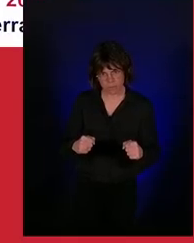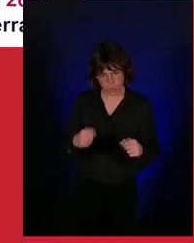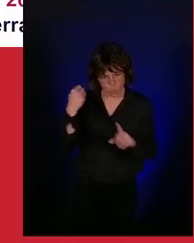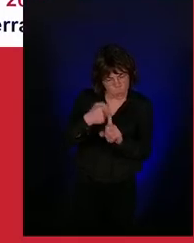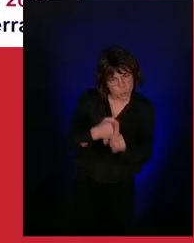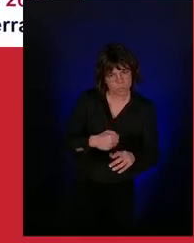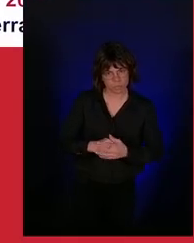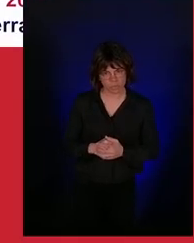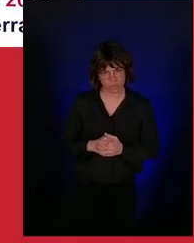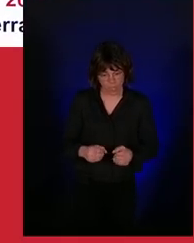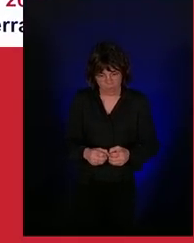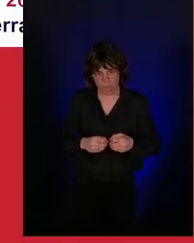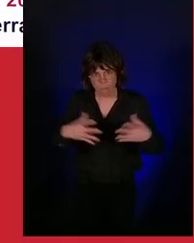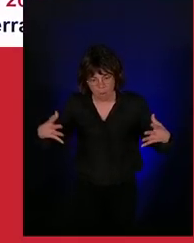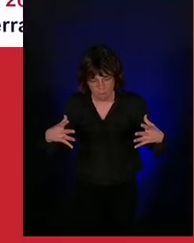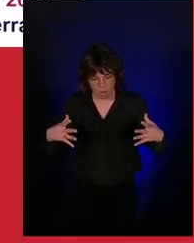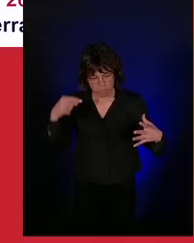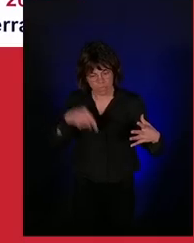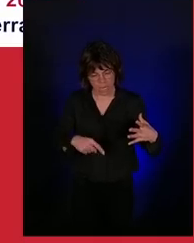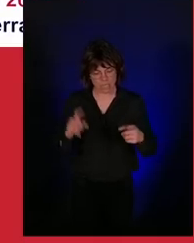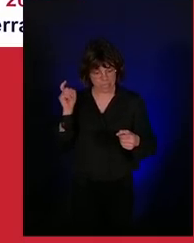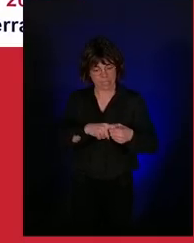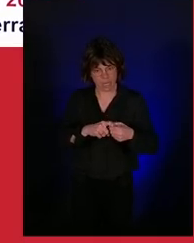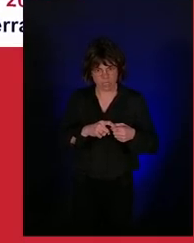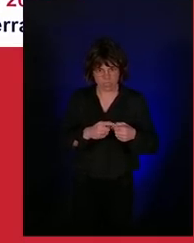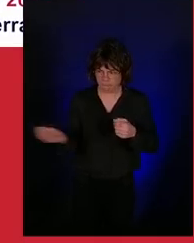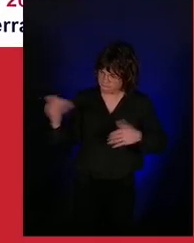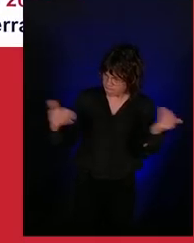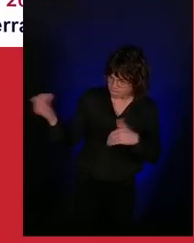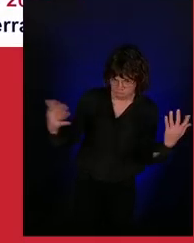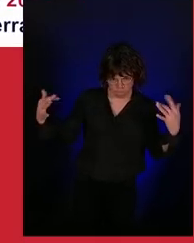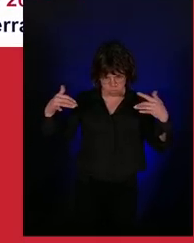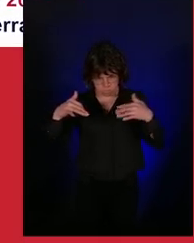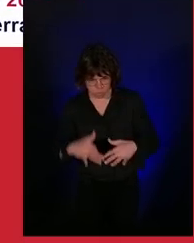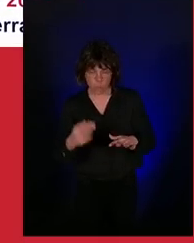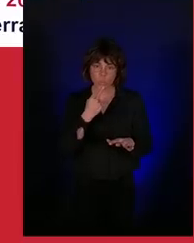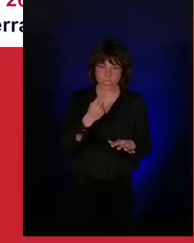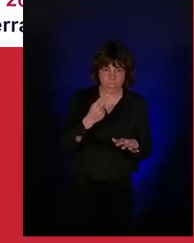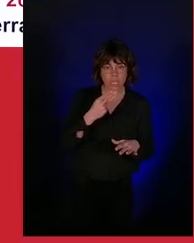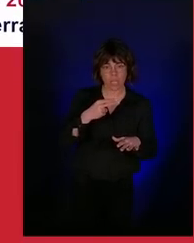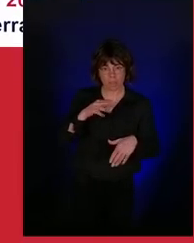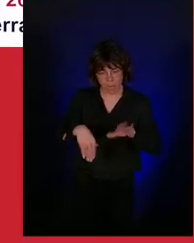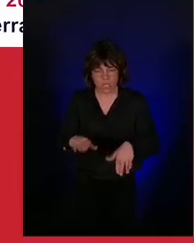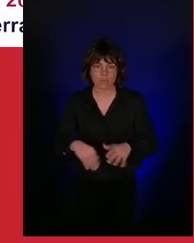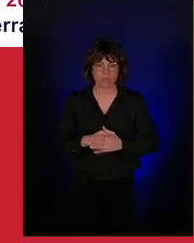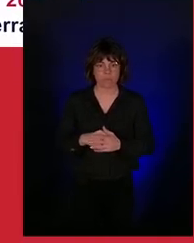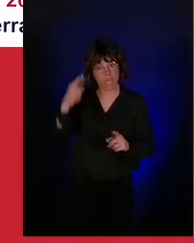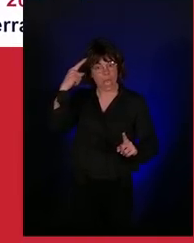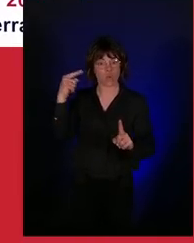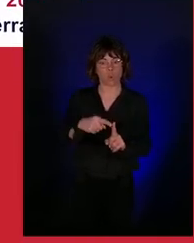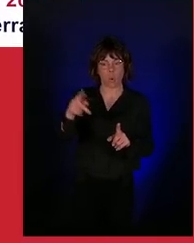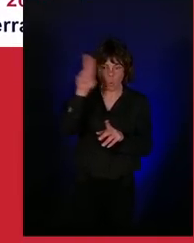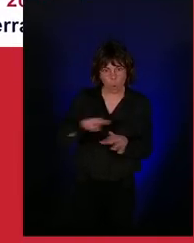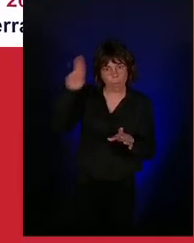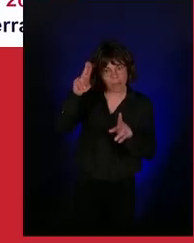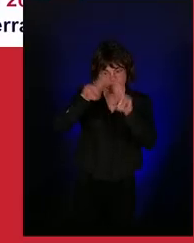luttes. Le déploiement au cœur d'un syndicalisme de masse, de classe, utile et efficace. Les enjeux européens